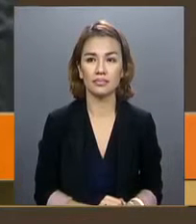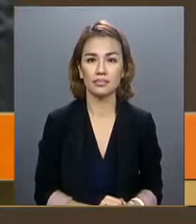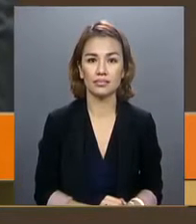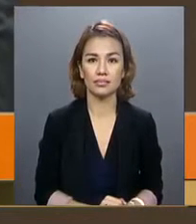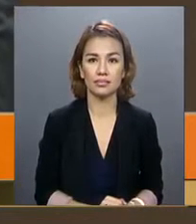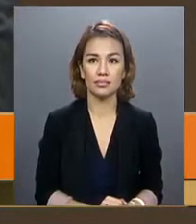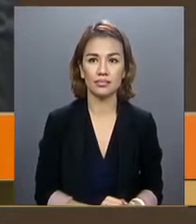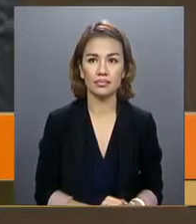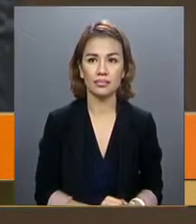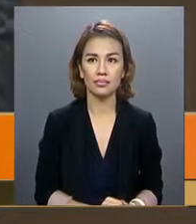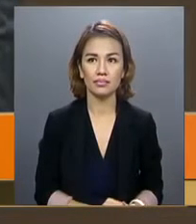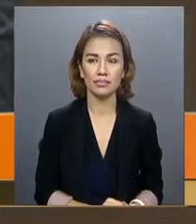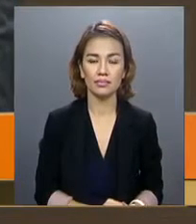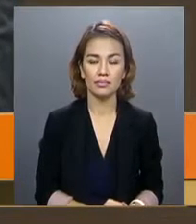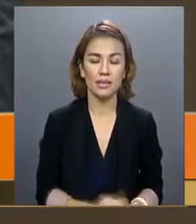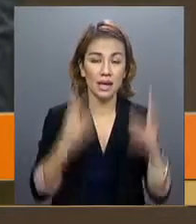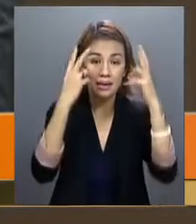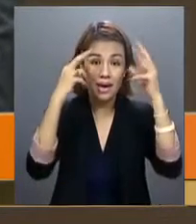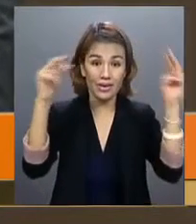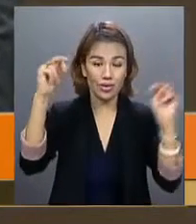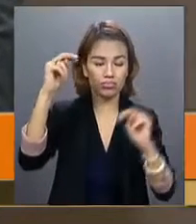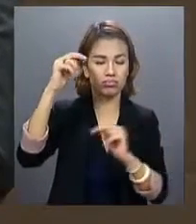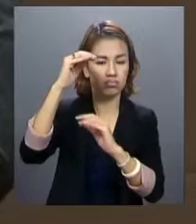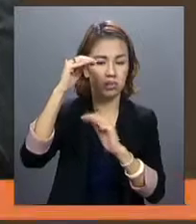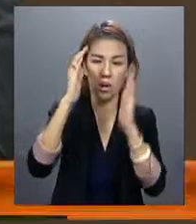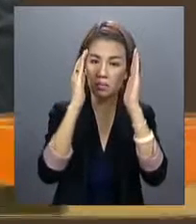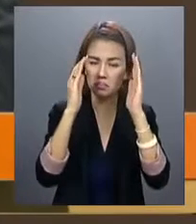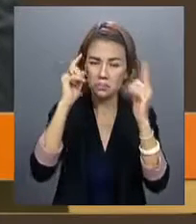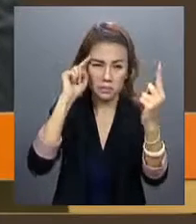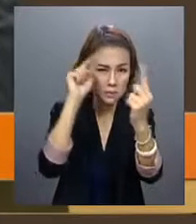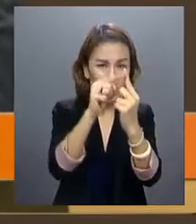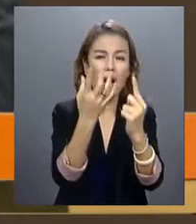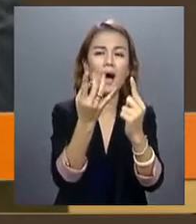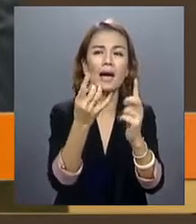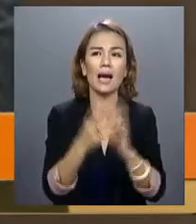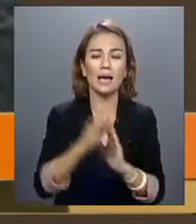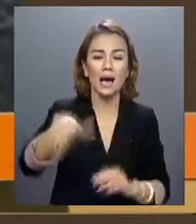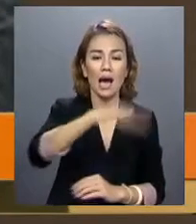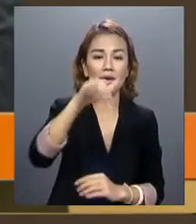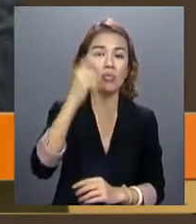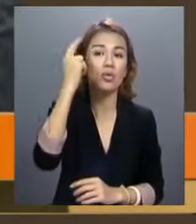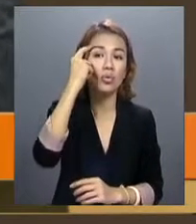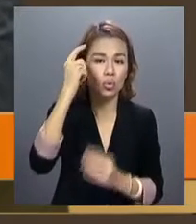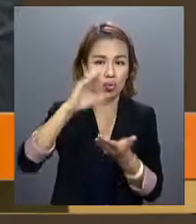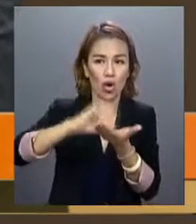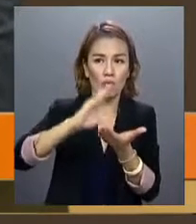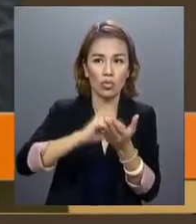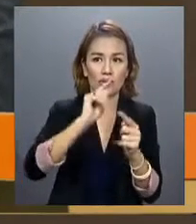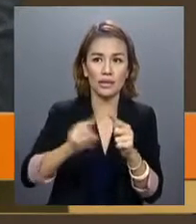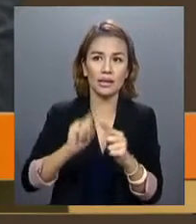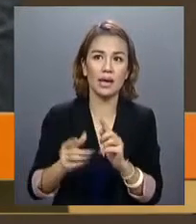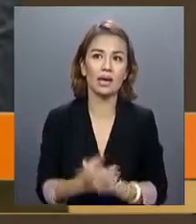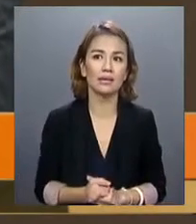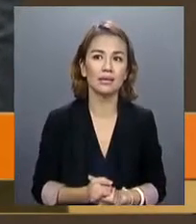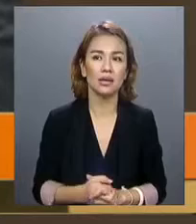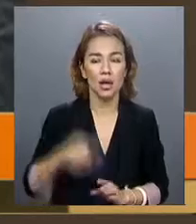ท่านรัฐมนตรีก็มีความประสงค์อยากจะให้ทุกท่านนั้นได้รับทราบครับว่าสถานการณ์ที่ผ่านมานั้